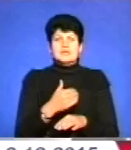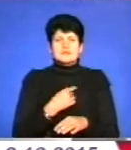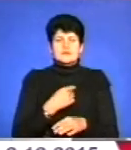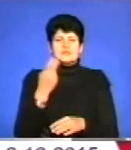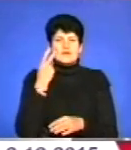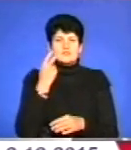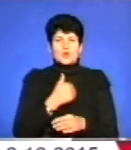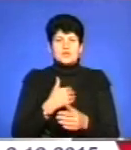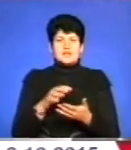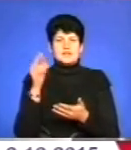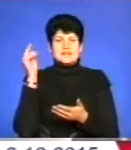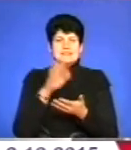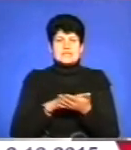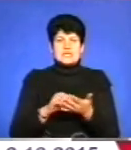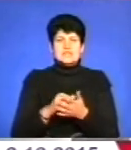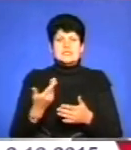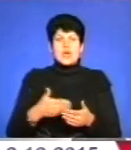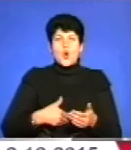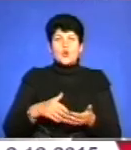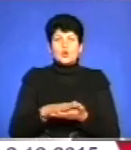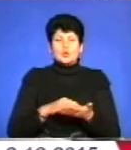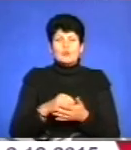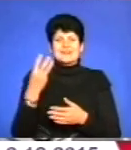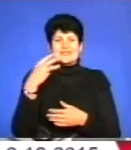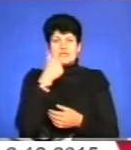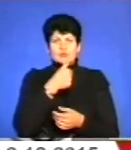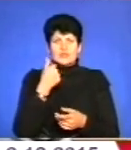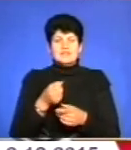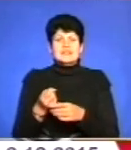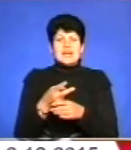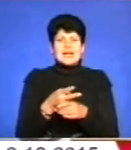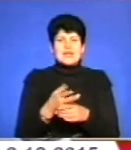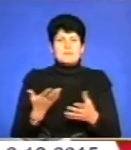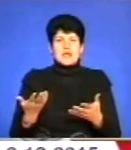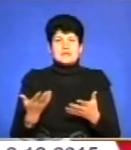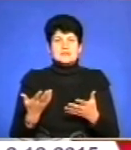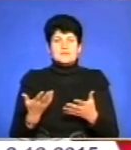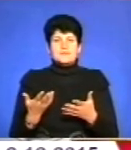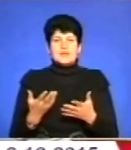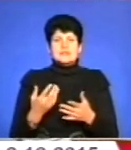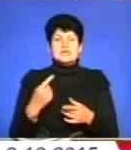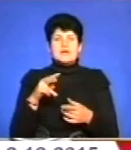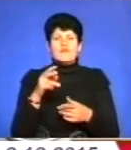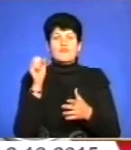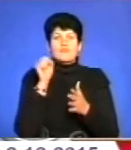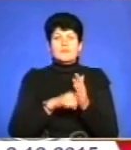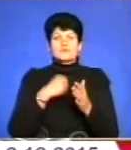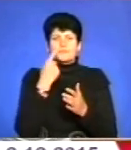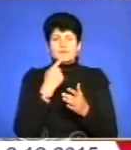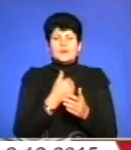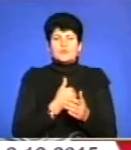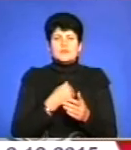знищити. Це і голодомор 30-х років, і репресії. Форми лінгвоциду, мововбивства, які мали за мету